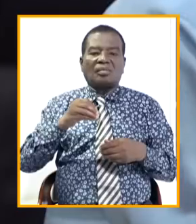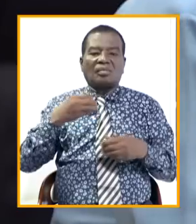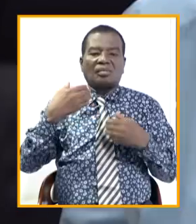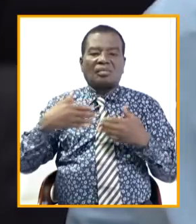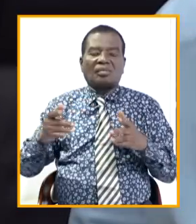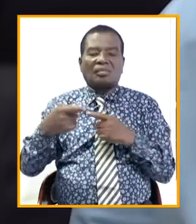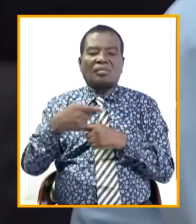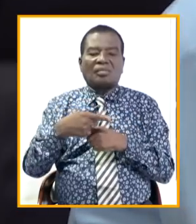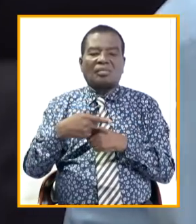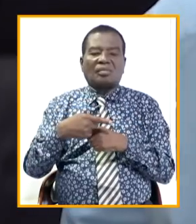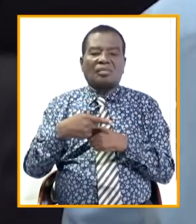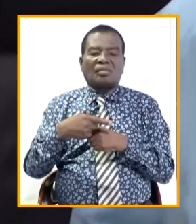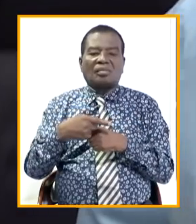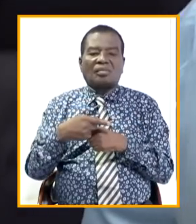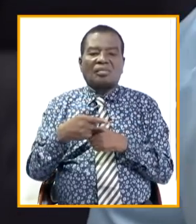un jour.